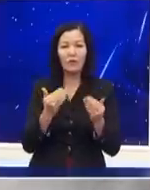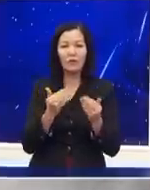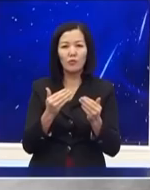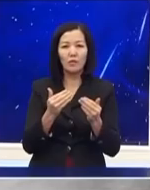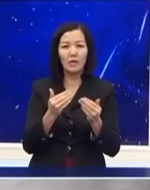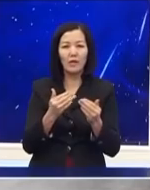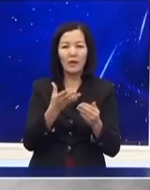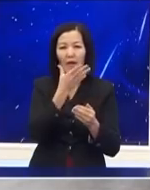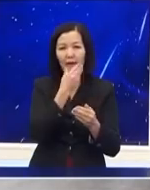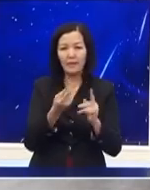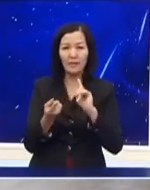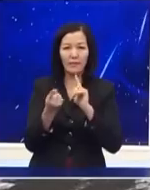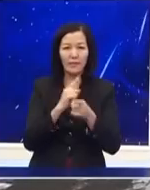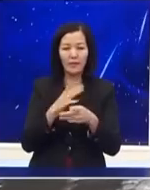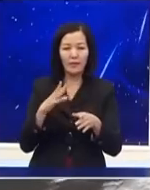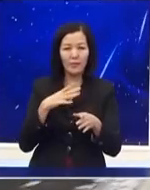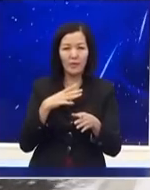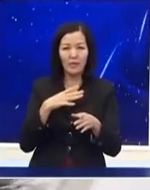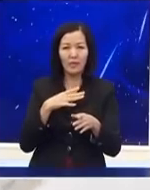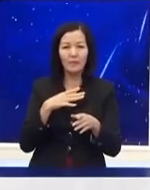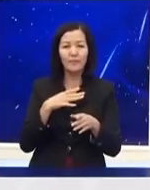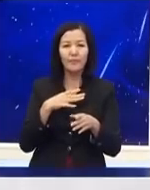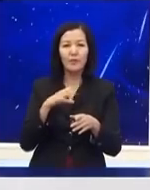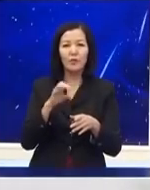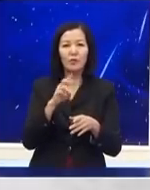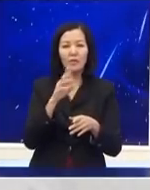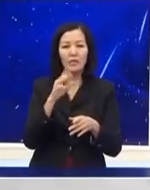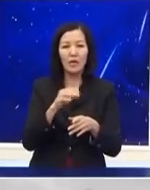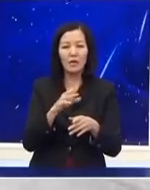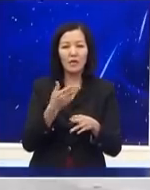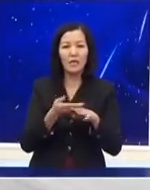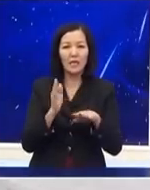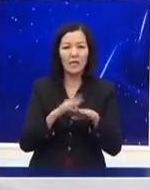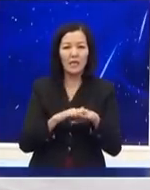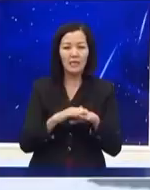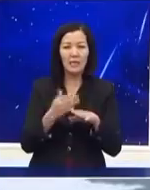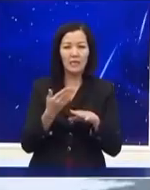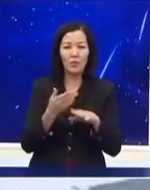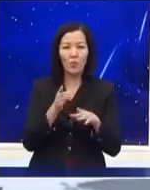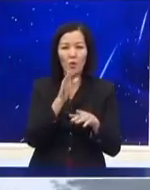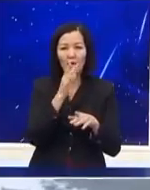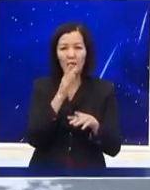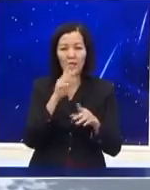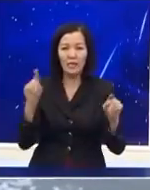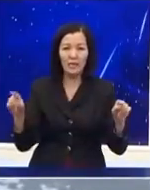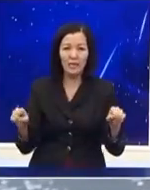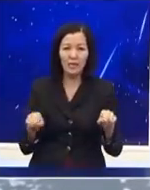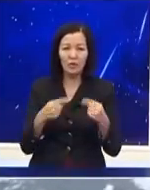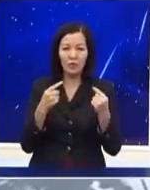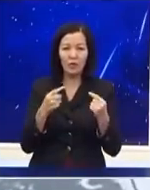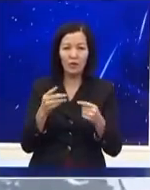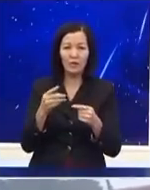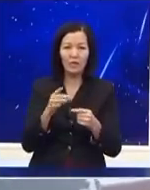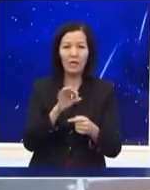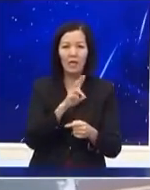Нарынқолдың бүгінгісін ешкім дәл бұлай ойлап та елестетіп те көрмеген еді. 90-дағы тоқыраудан кейін тірлігі тұралап қалған